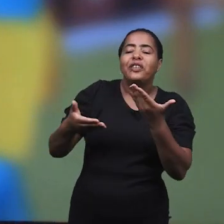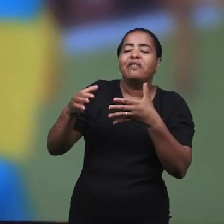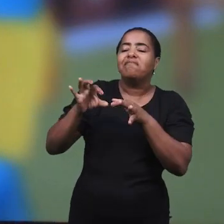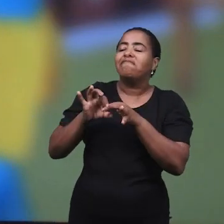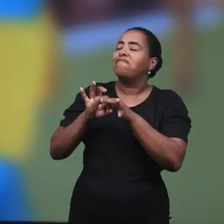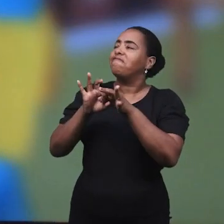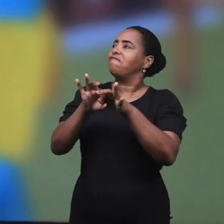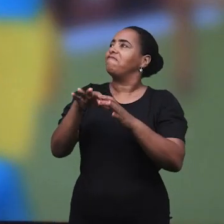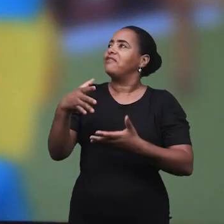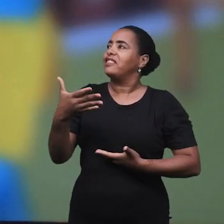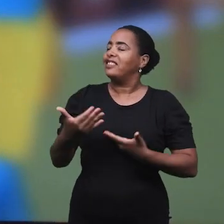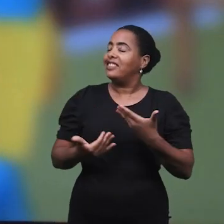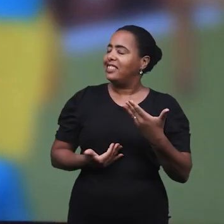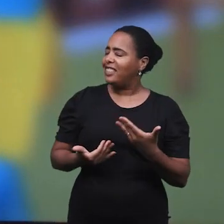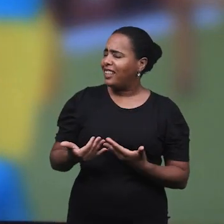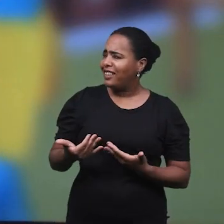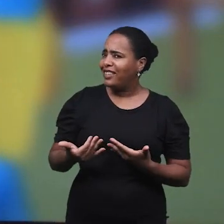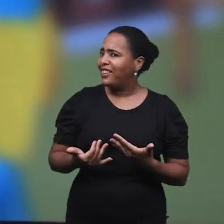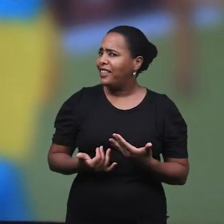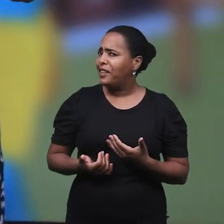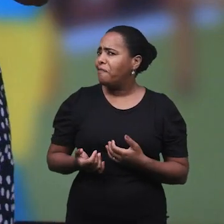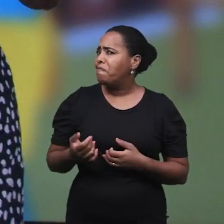communion avec les frères, avec l'Église.